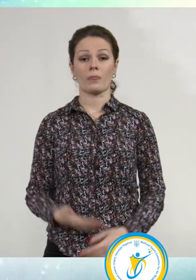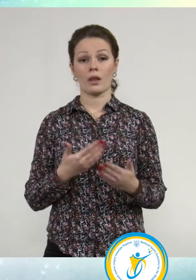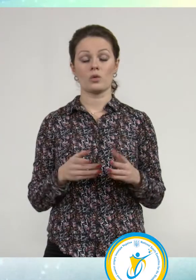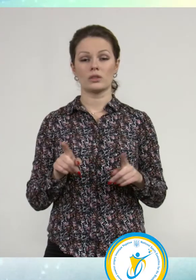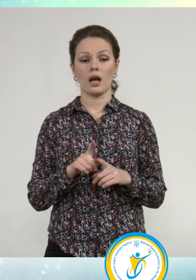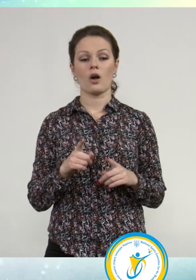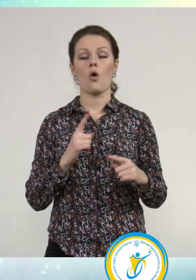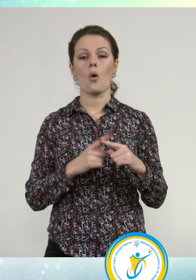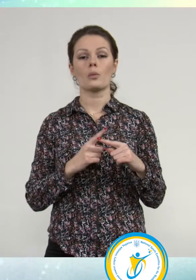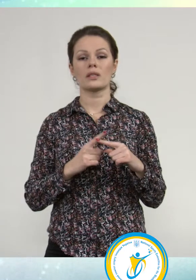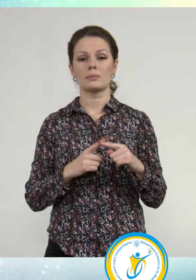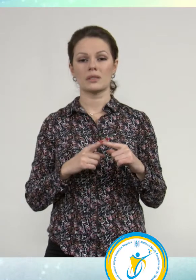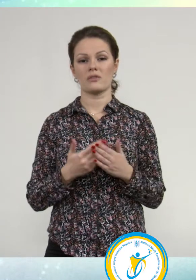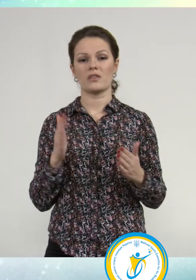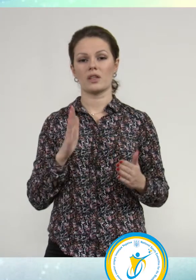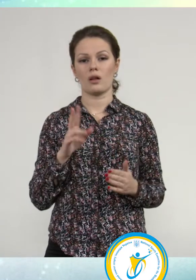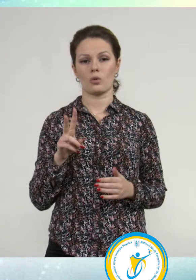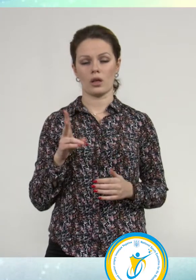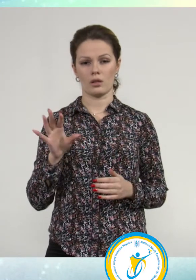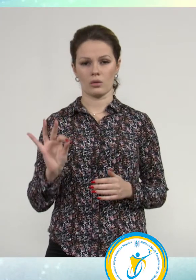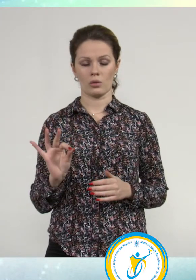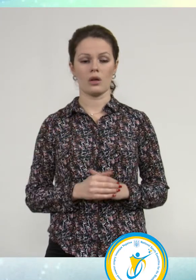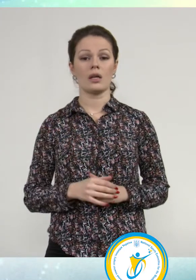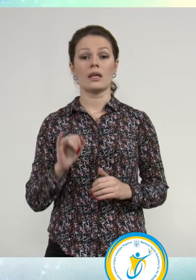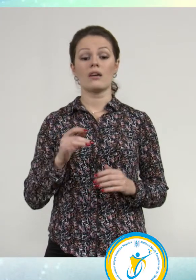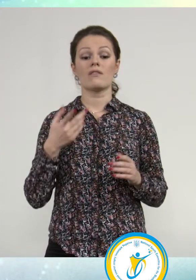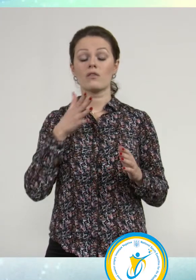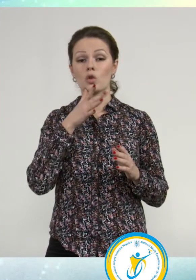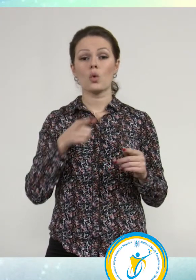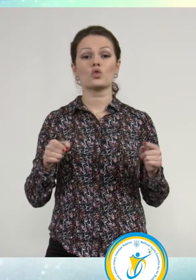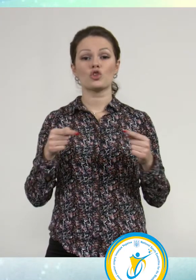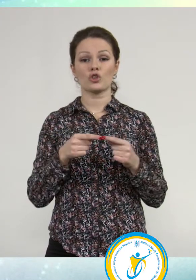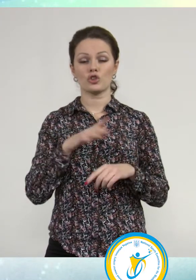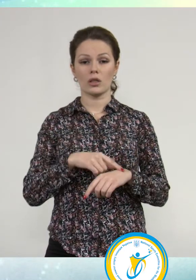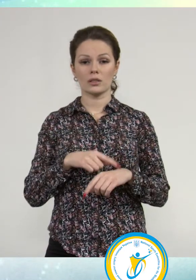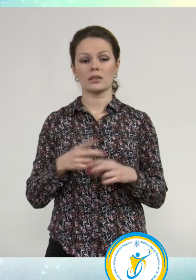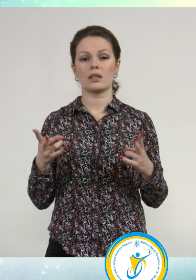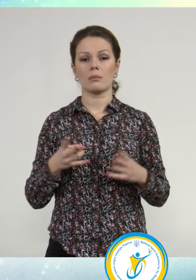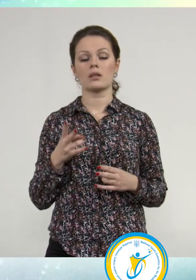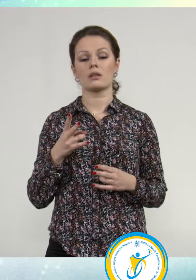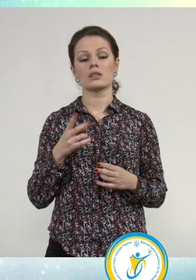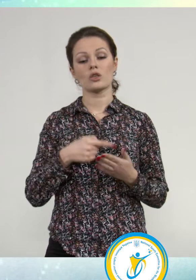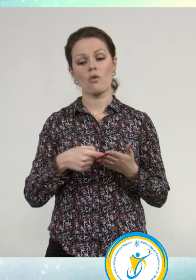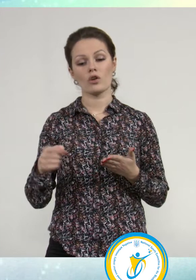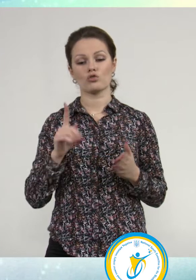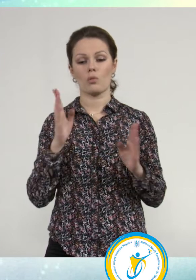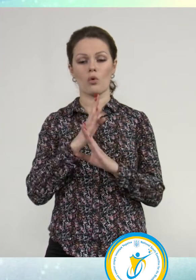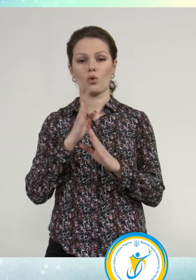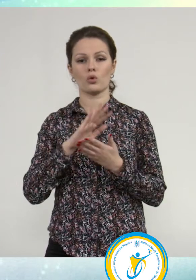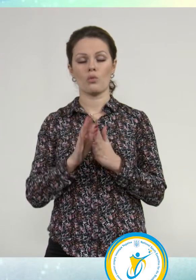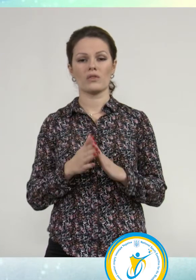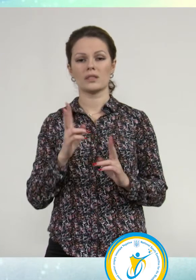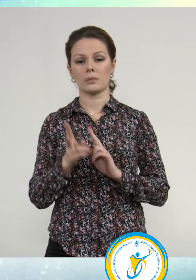Ось так, оптимізм від Віталія Лук'яненка. Ну і в той же час варто зауважити, що погодні